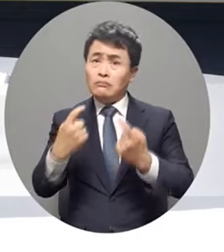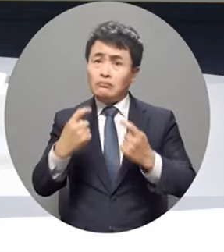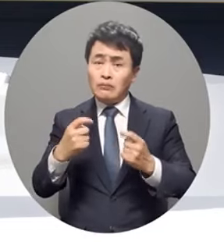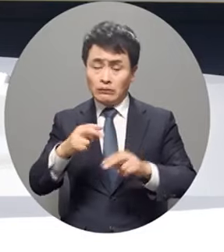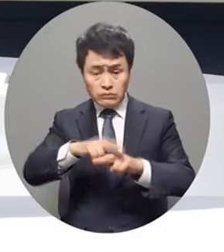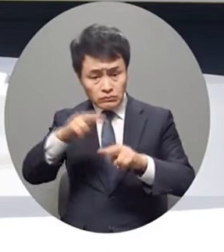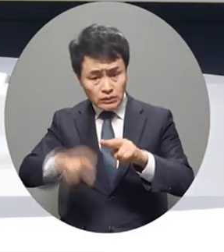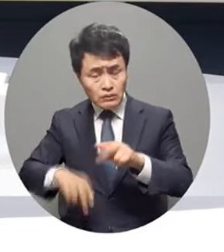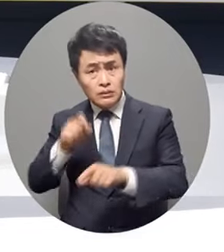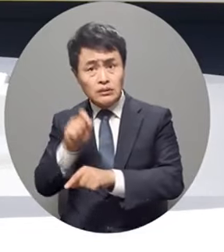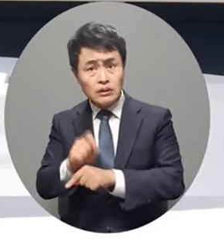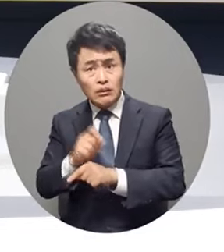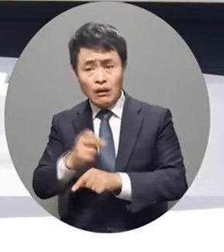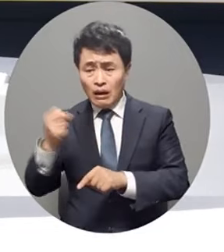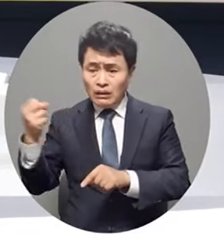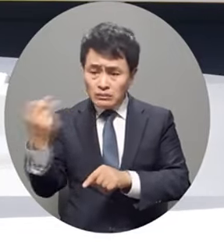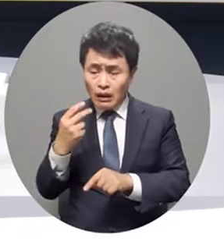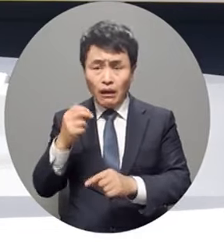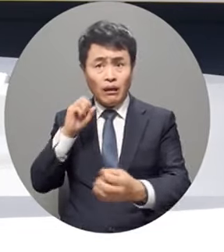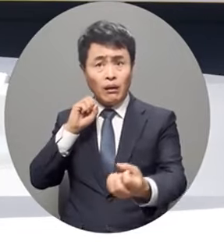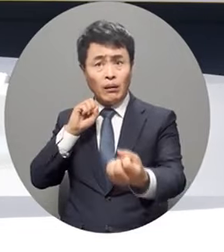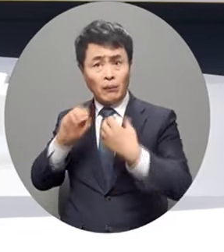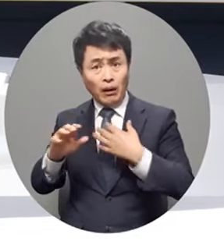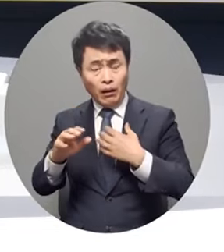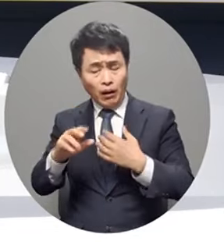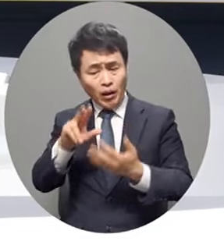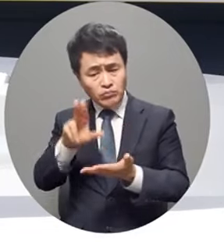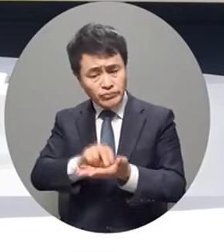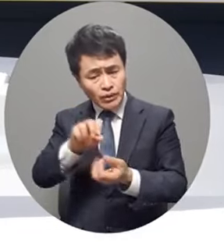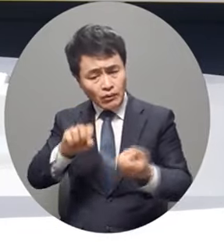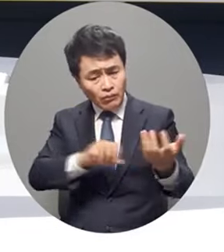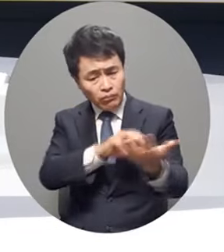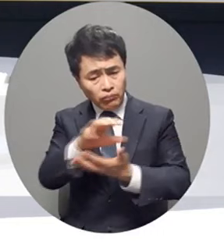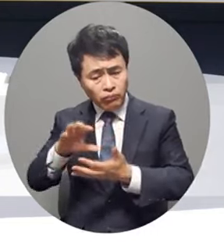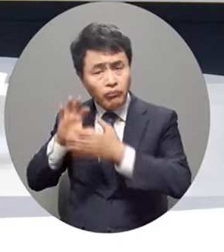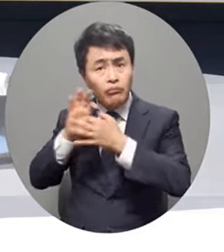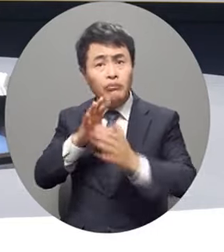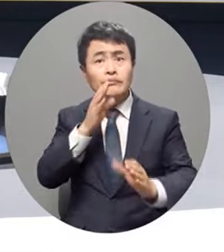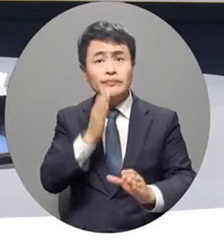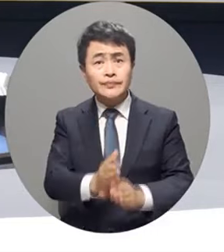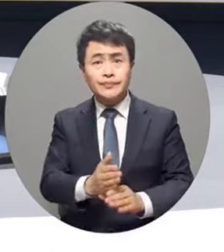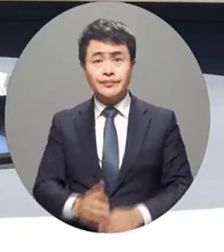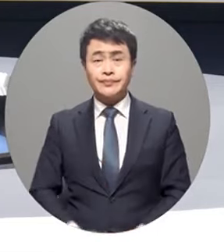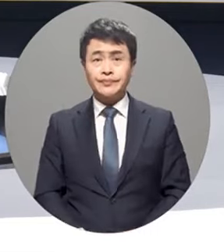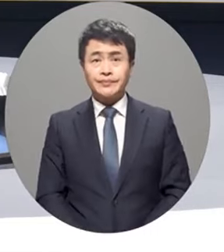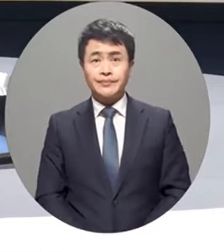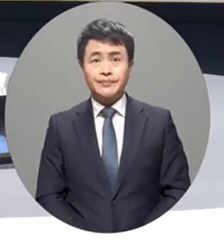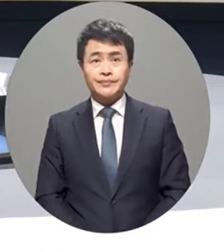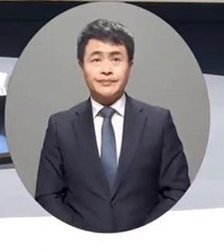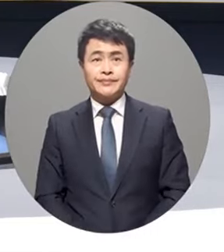퇴직 직원들이 재반박에 나서면서 논란은 가라앉지 않고 있습니다 김윤미